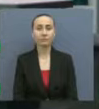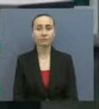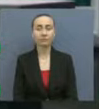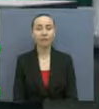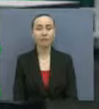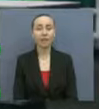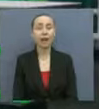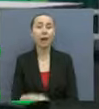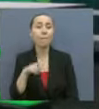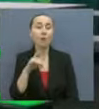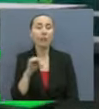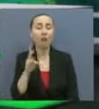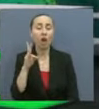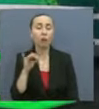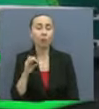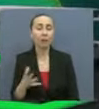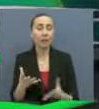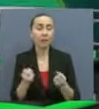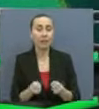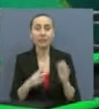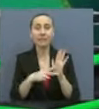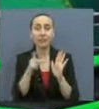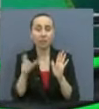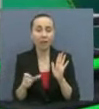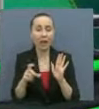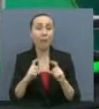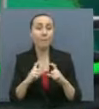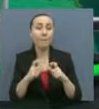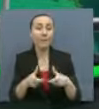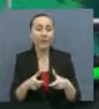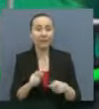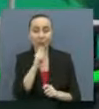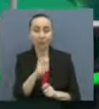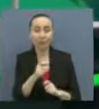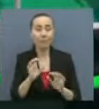В партию Нур Отан приняты 7 человек. Партбилеты